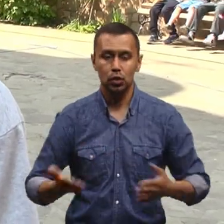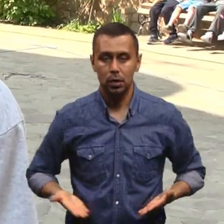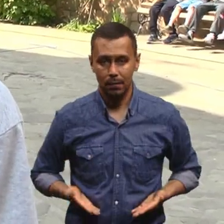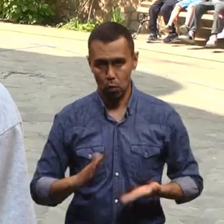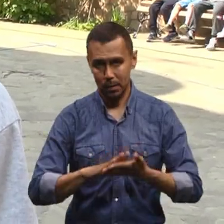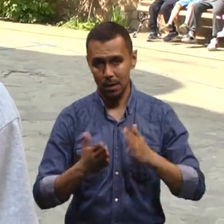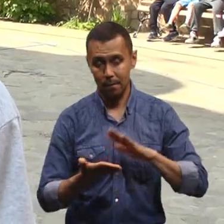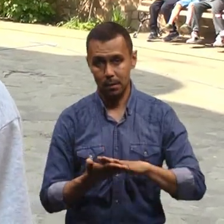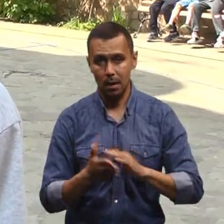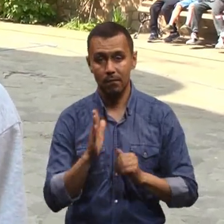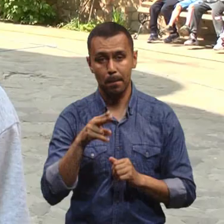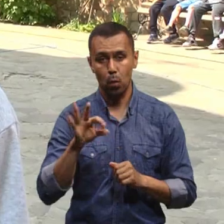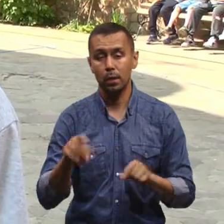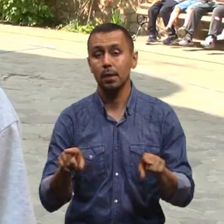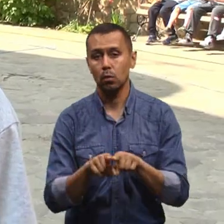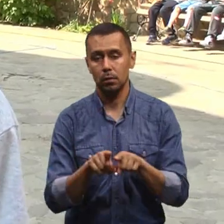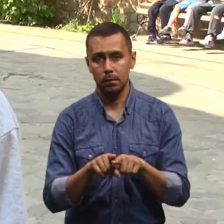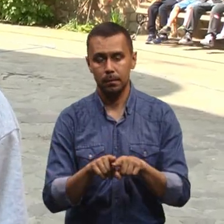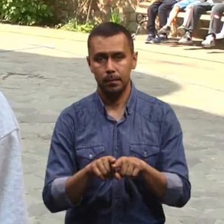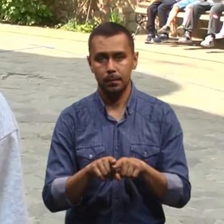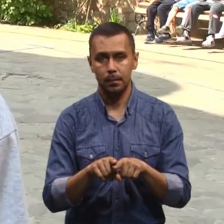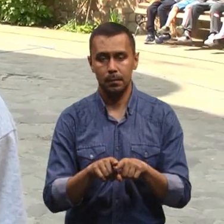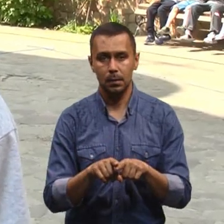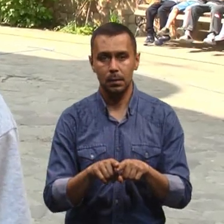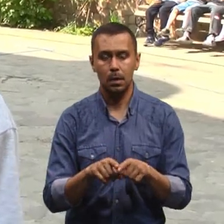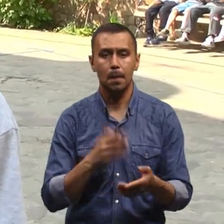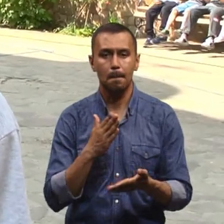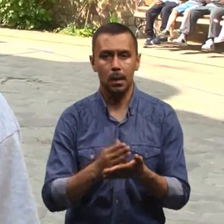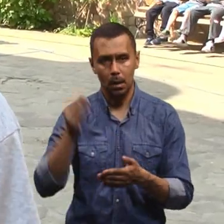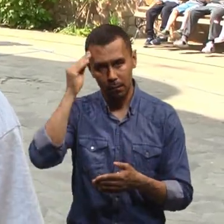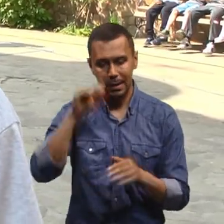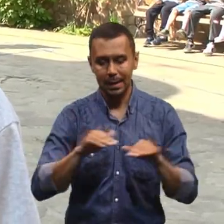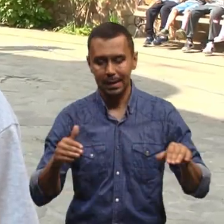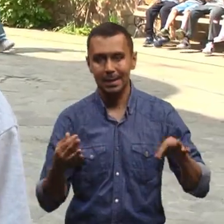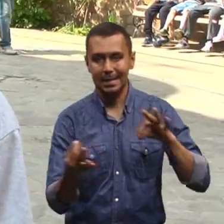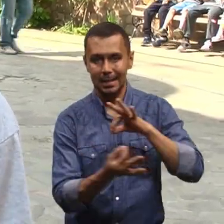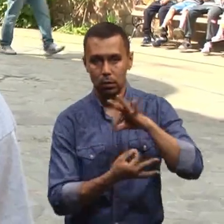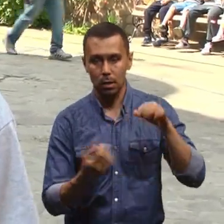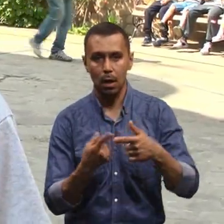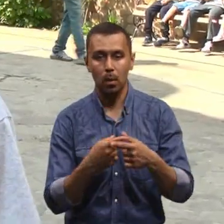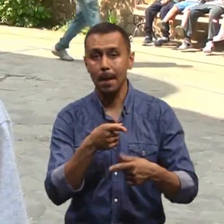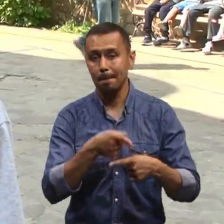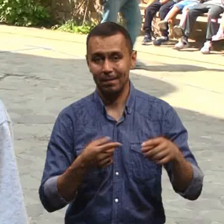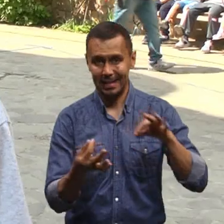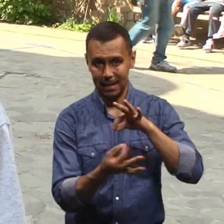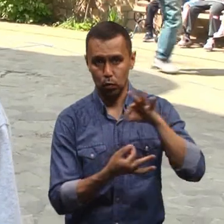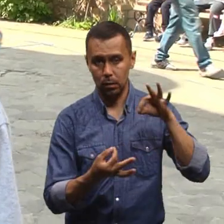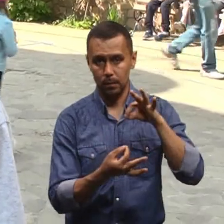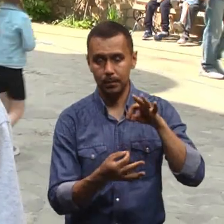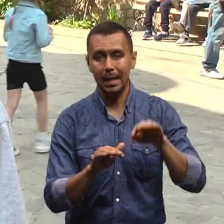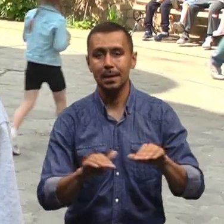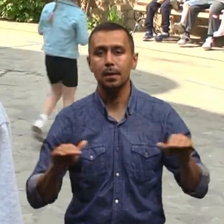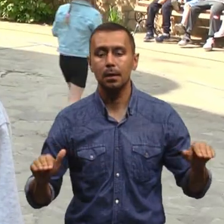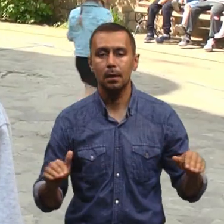і ВПО. Складні життєві обставини – це мається на увазі діти-сироти або напівсироти,